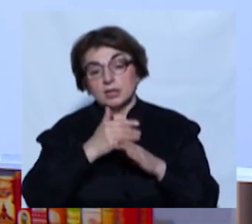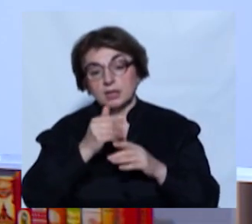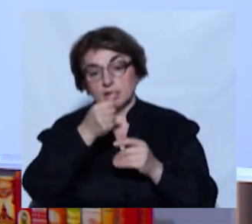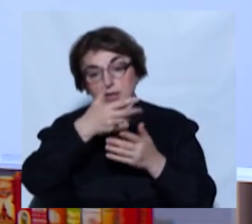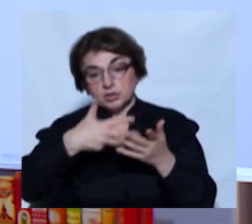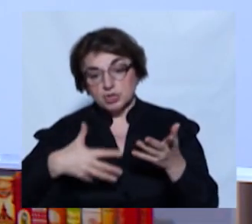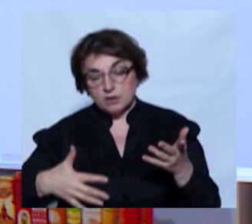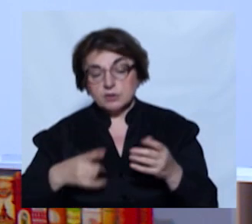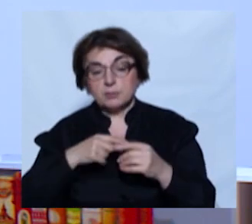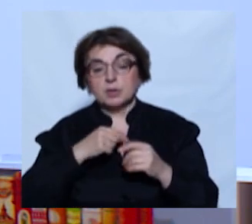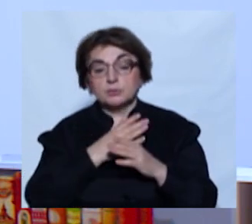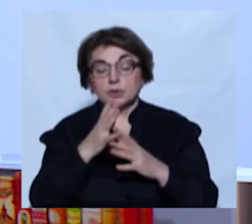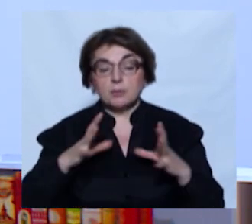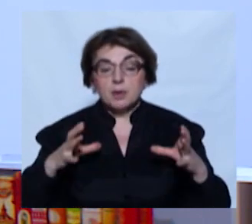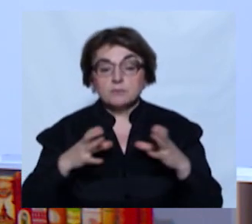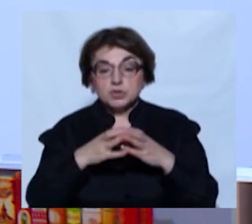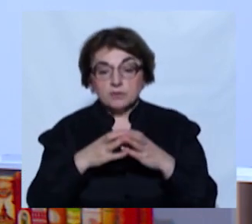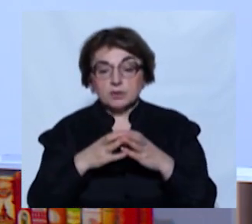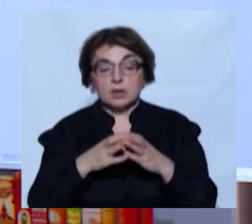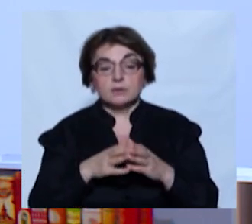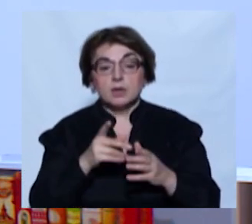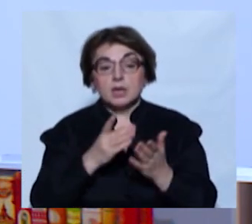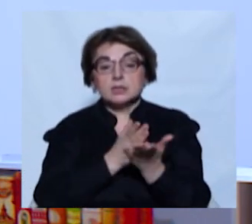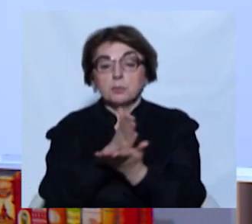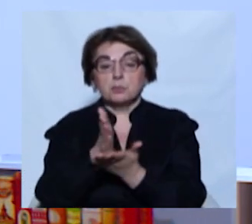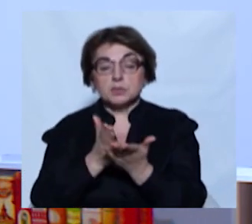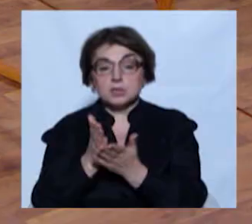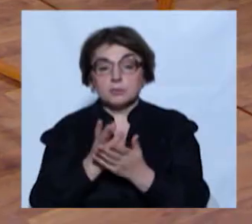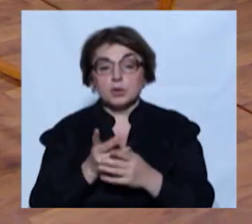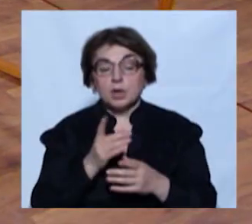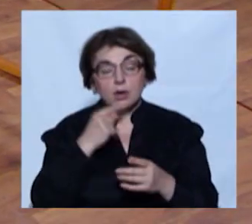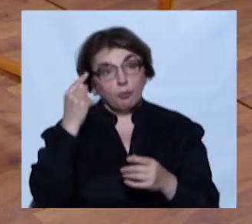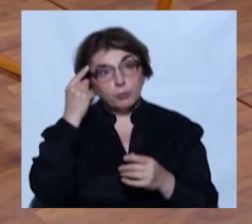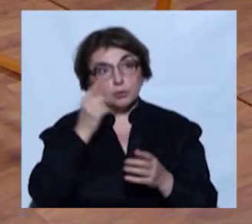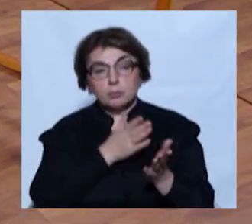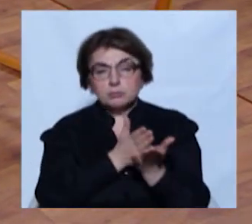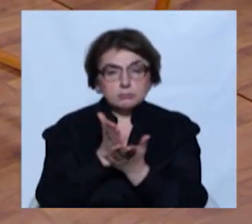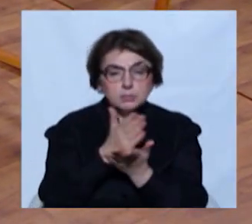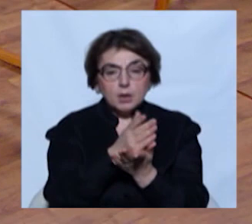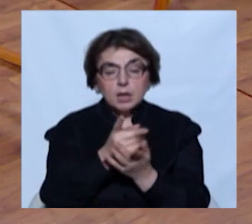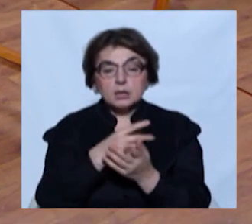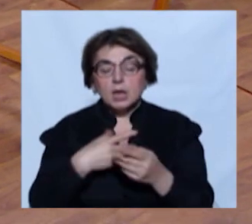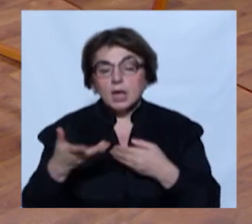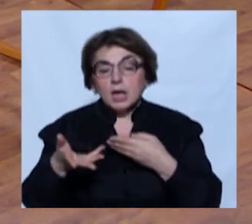მდგრადი განვითარების მიზნებს. ეს მიზნები არის ორიენტირებული ერთობლივ